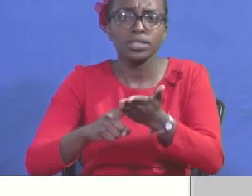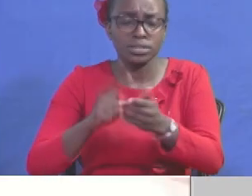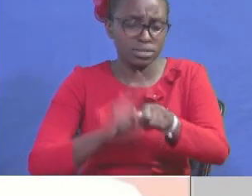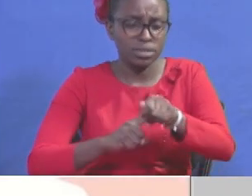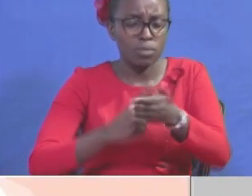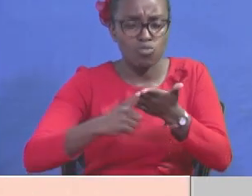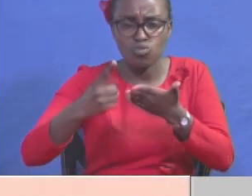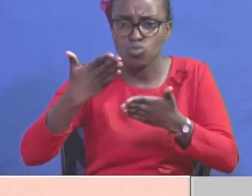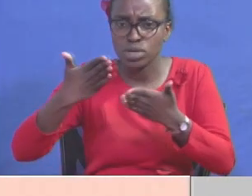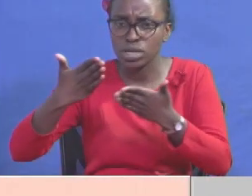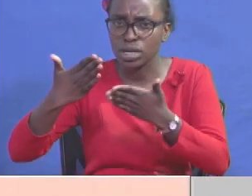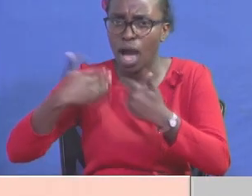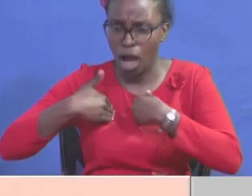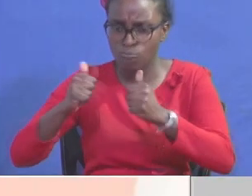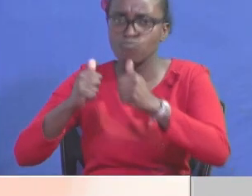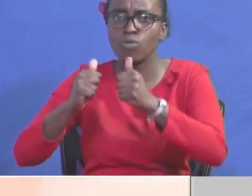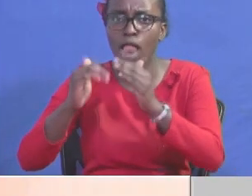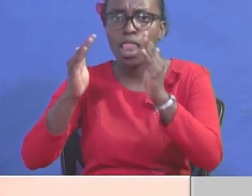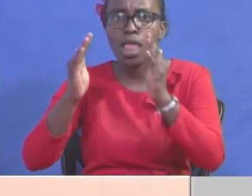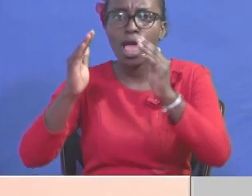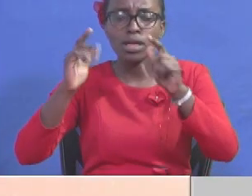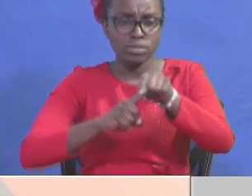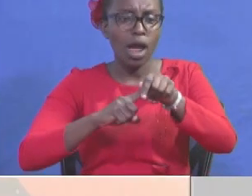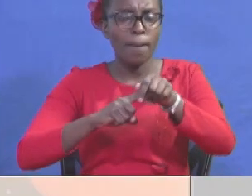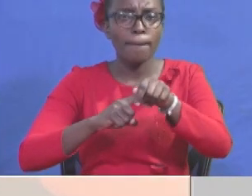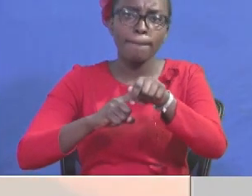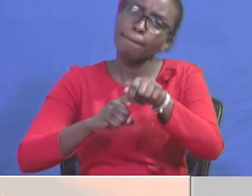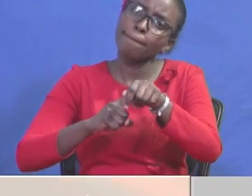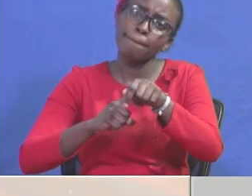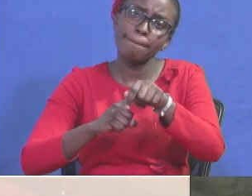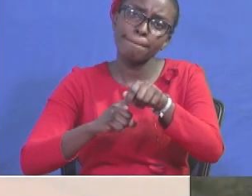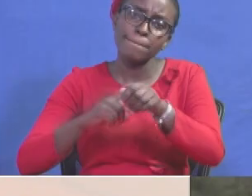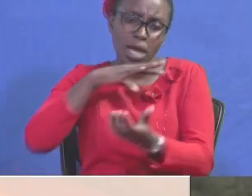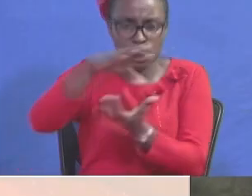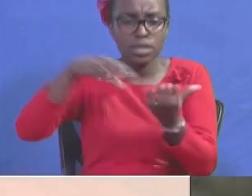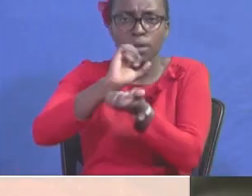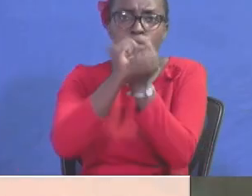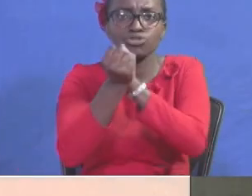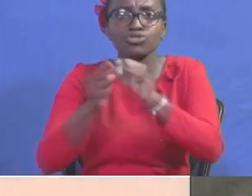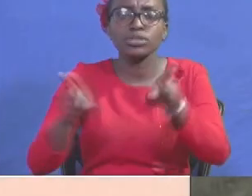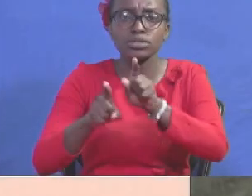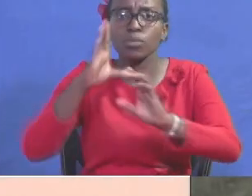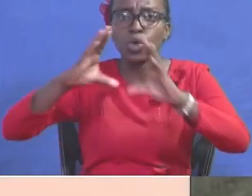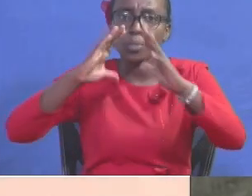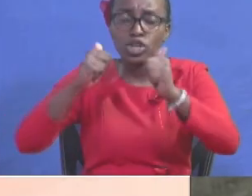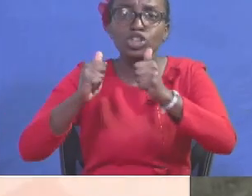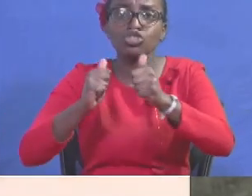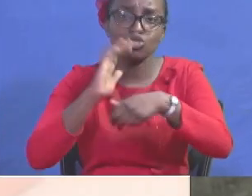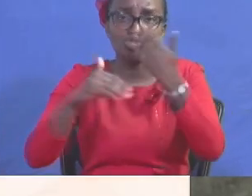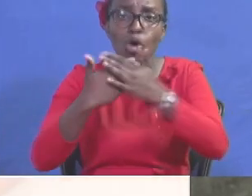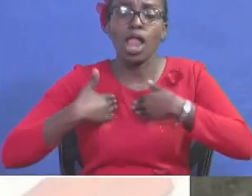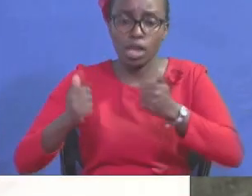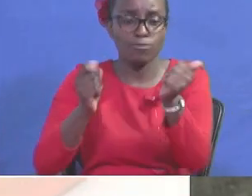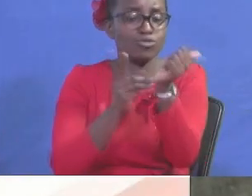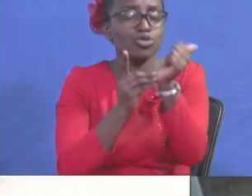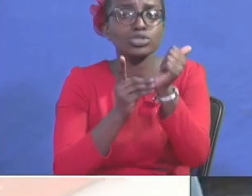the conference around the intricate, complicated nature of climate change. Katika mazungumzo ya sera yaliongozwa na Daktari